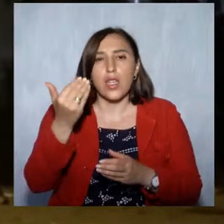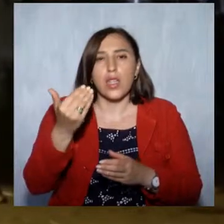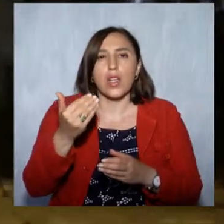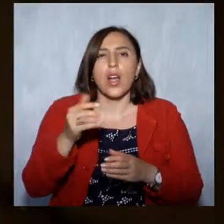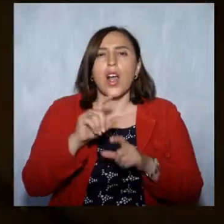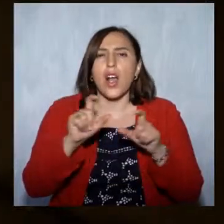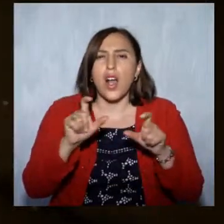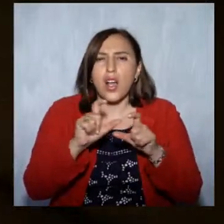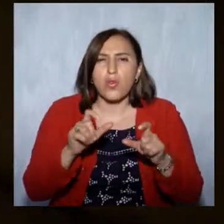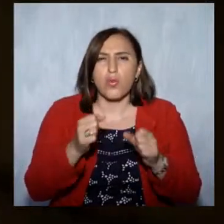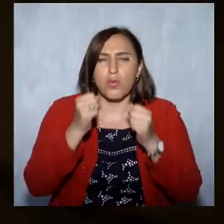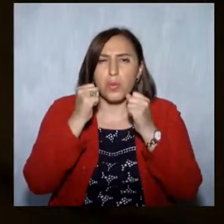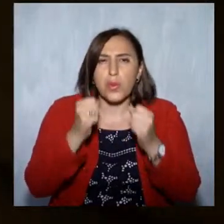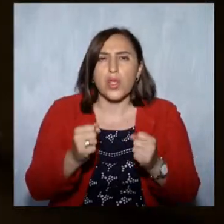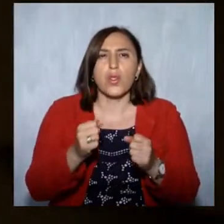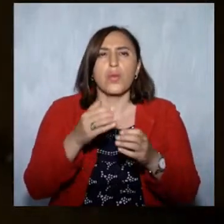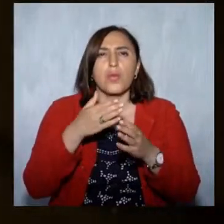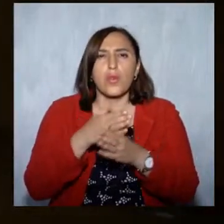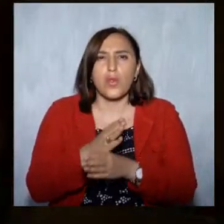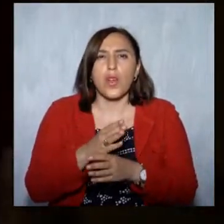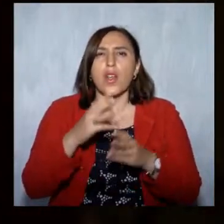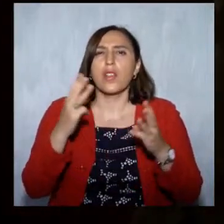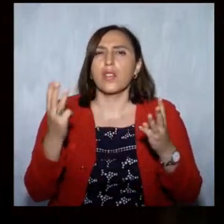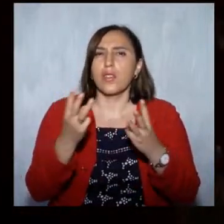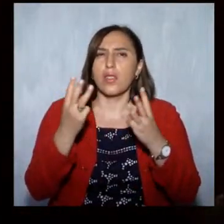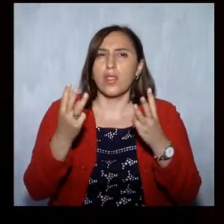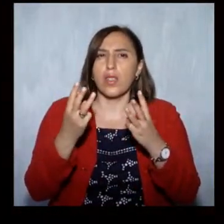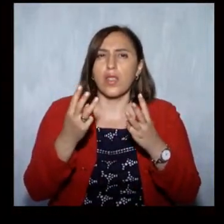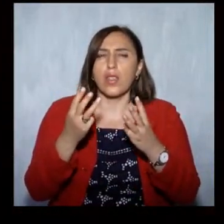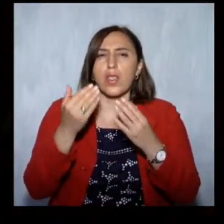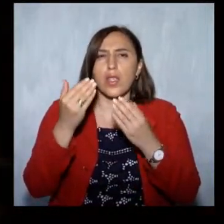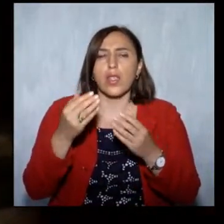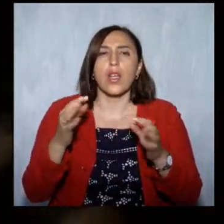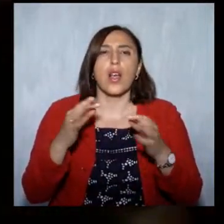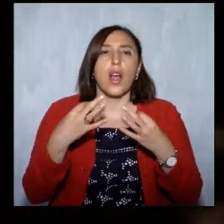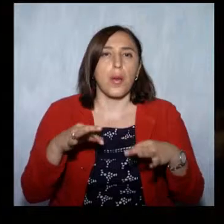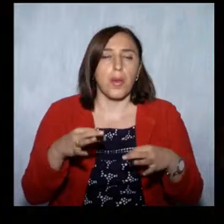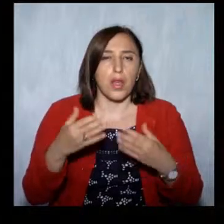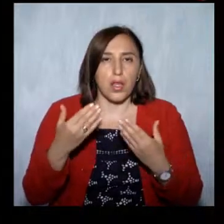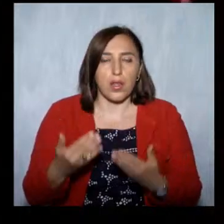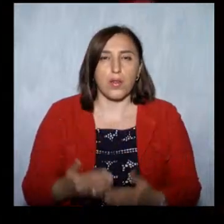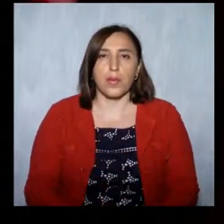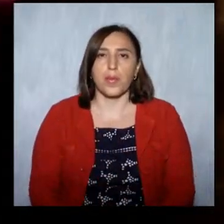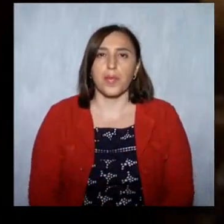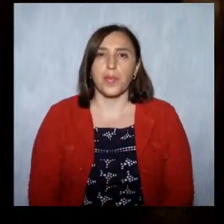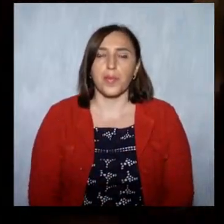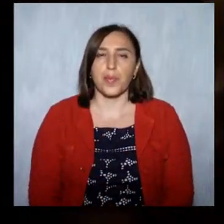պատկանող խանութների և սրճարանների վրա, հրկիզելով ներգաղթյալներին պատկանող ավտոմեքենաները։